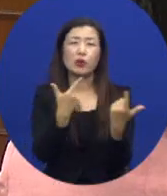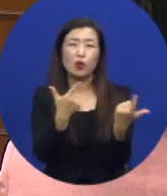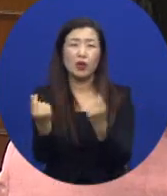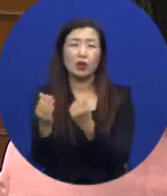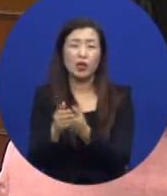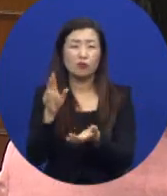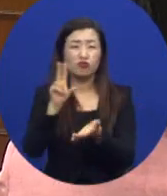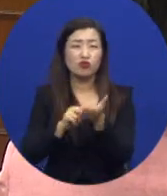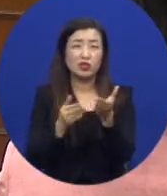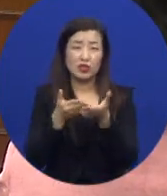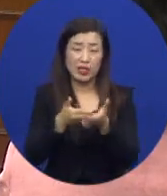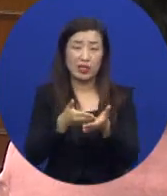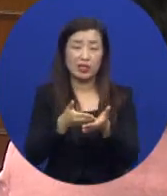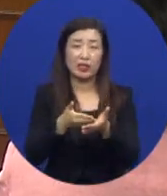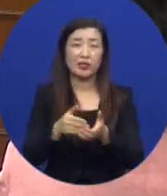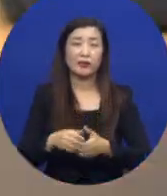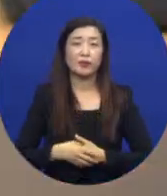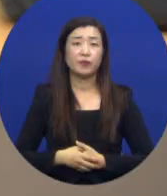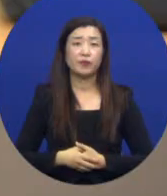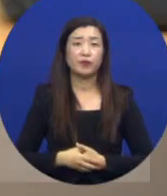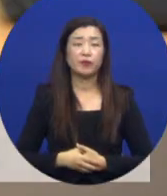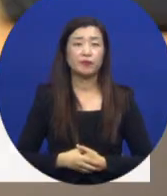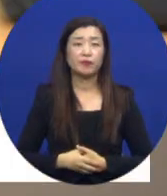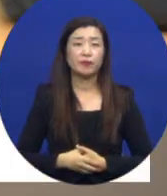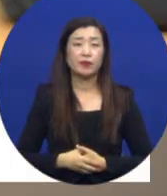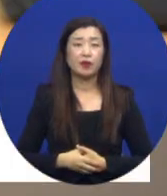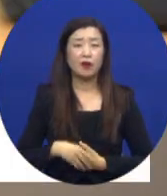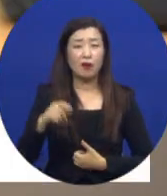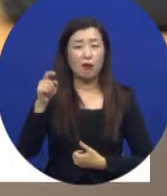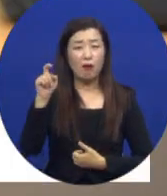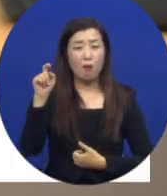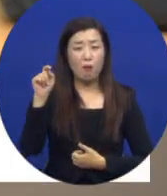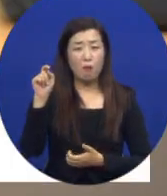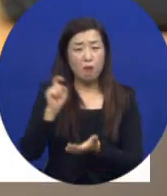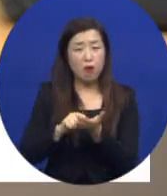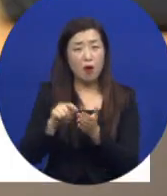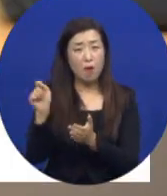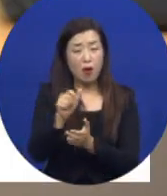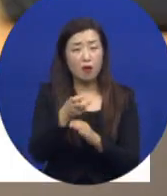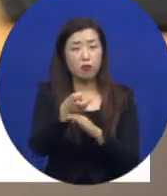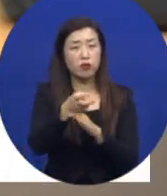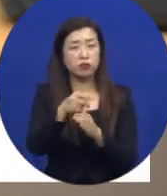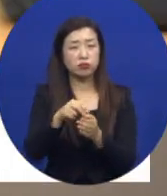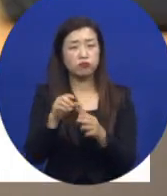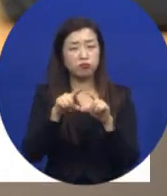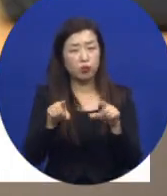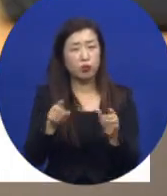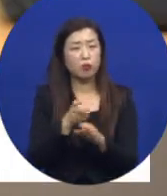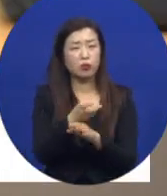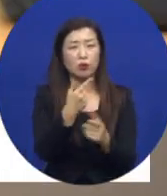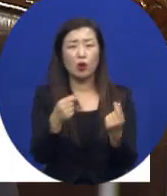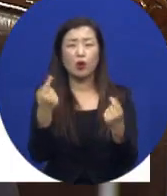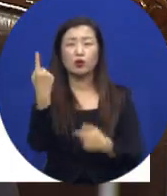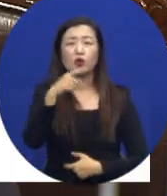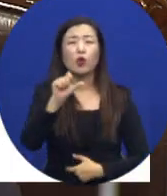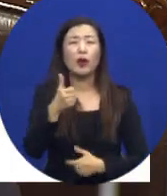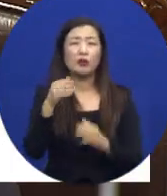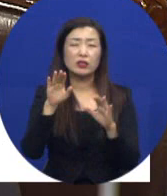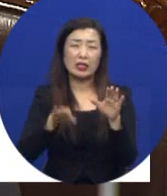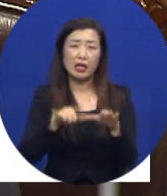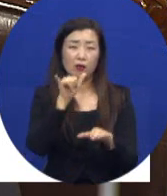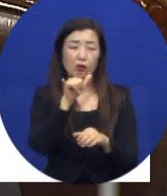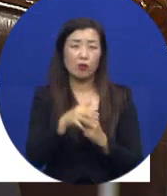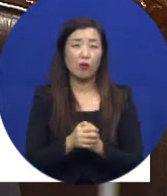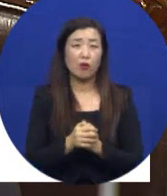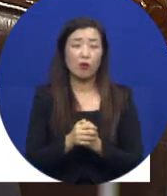문제를 제기했습니다 급해 마고 완행 2시간 이 큰 차이가 따면 그때도 1천 5백원 하던가 9 권 *